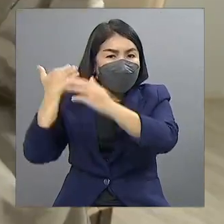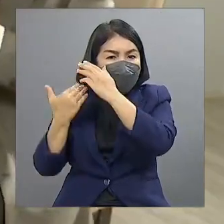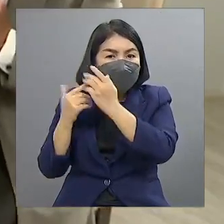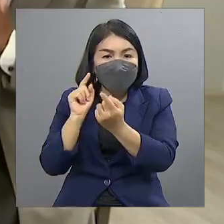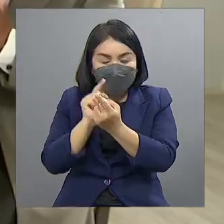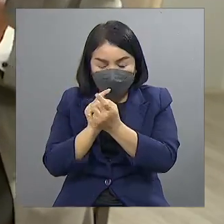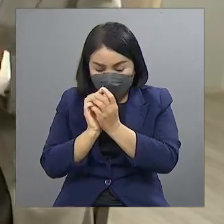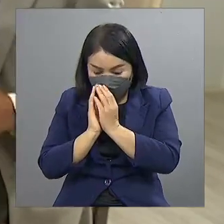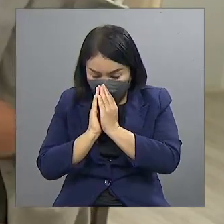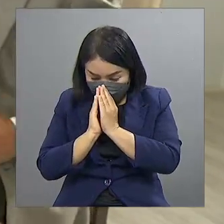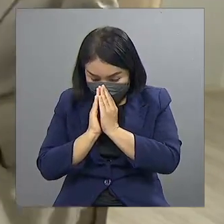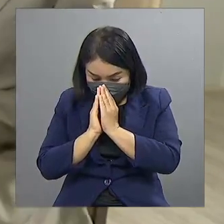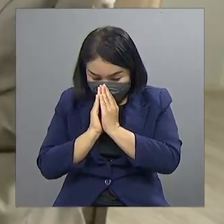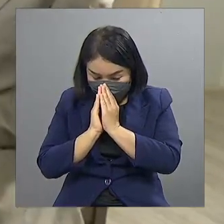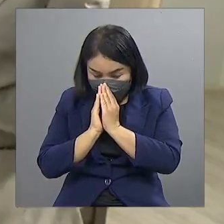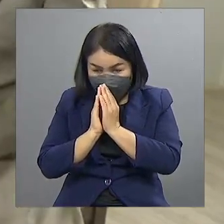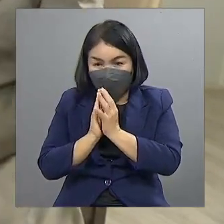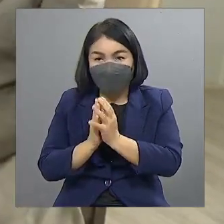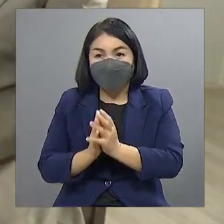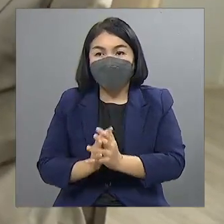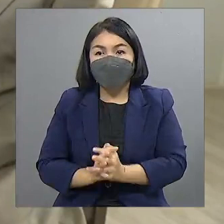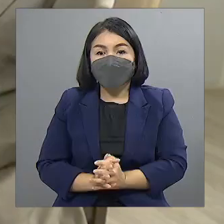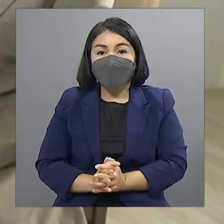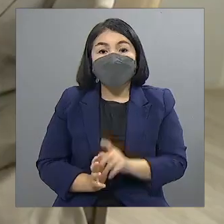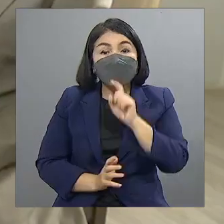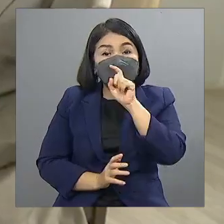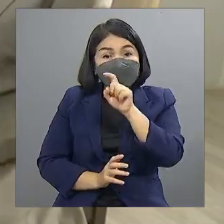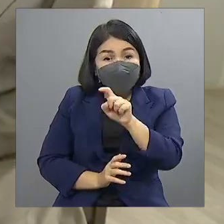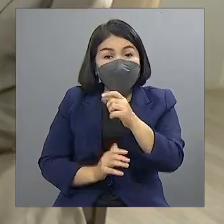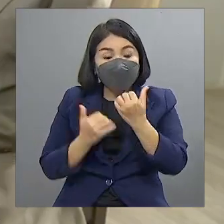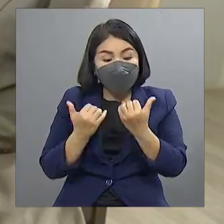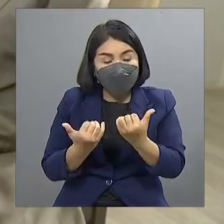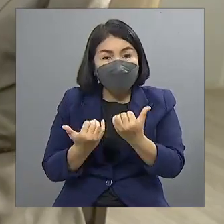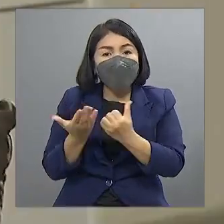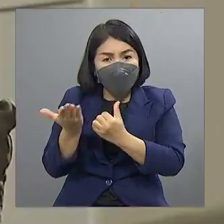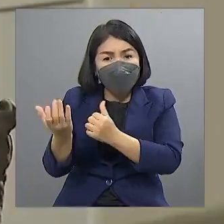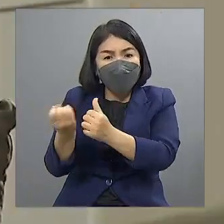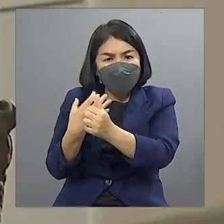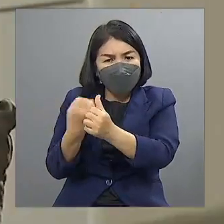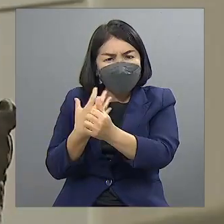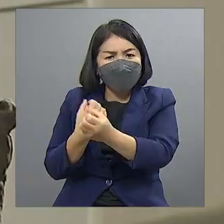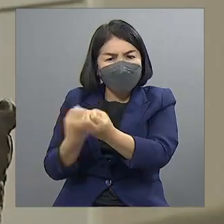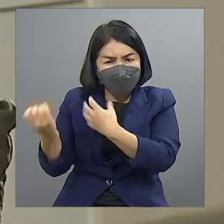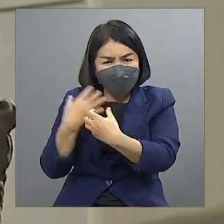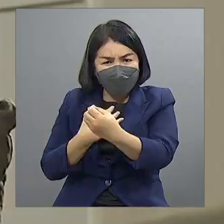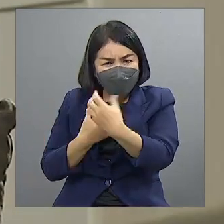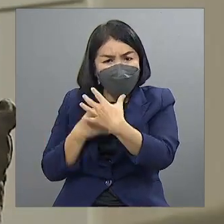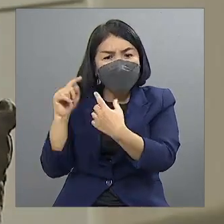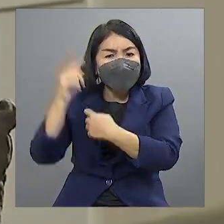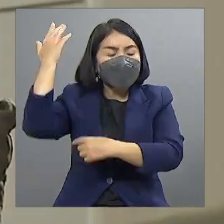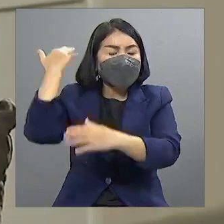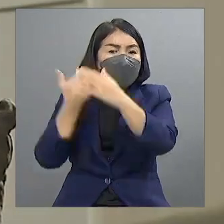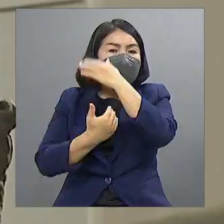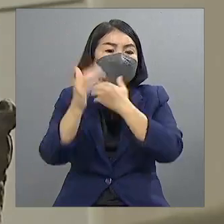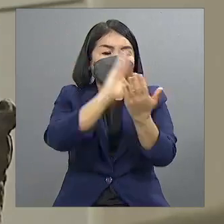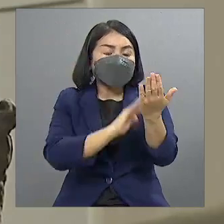ครับ อาจารย์ครับวันนี้ผมอยากจะขอความรู้รวมถึงมุมมองของอาจารย์ที่มีต่อประวัติศาสตร์ของบ้านเราเนี่ยนะ